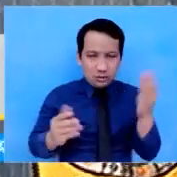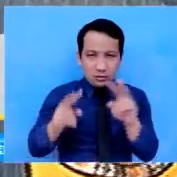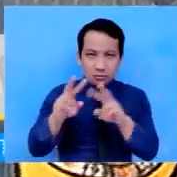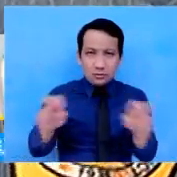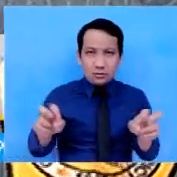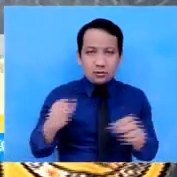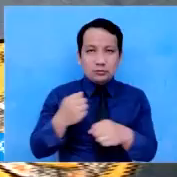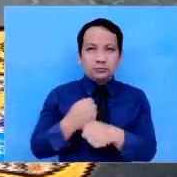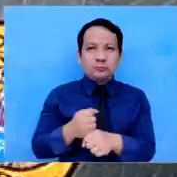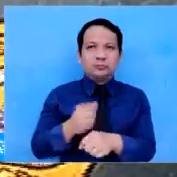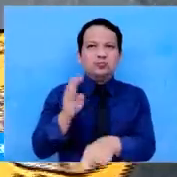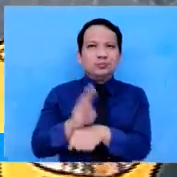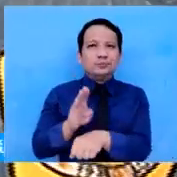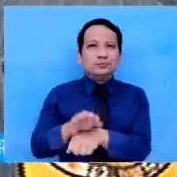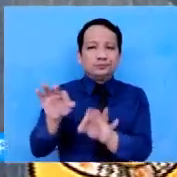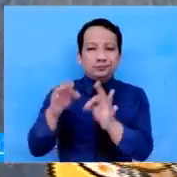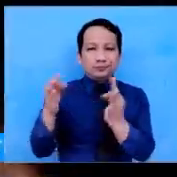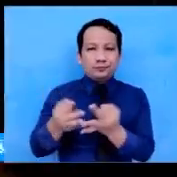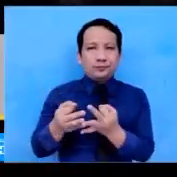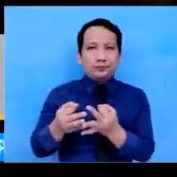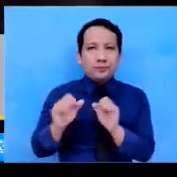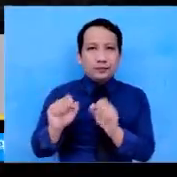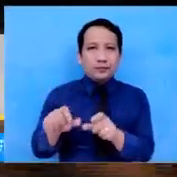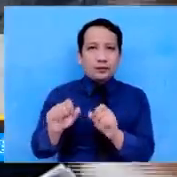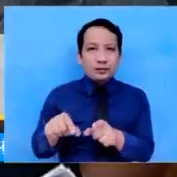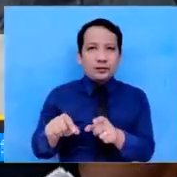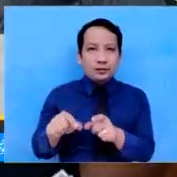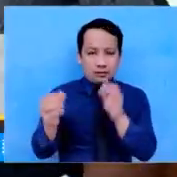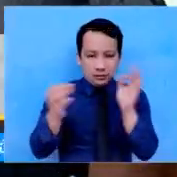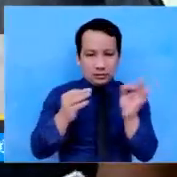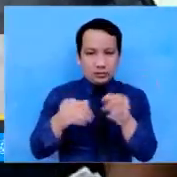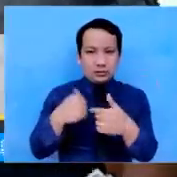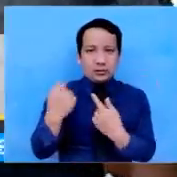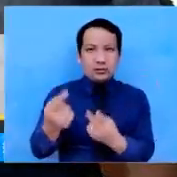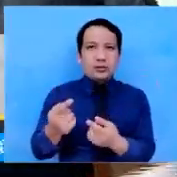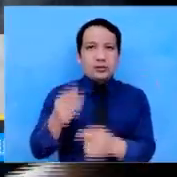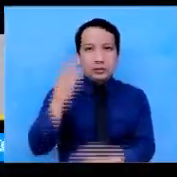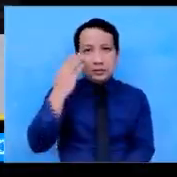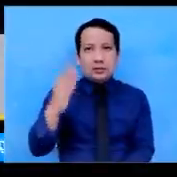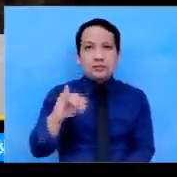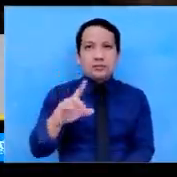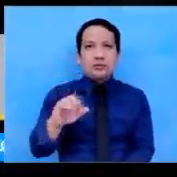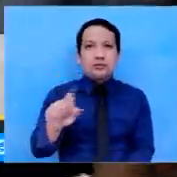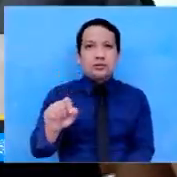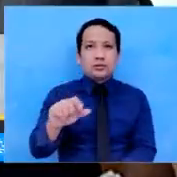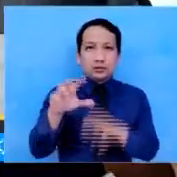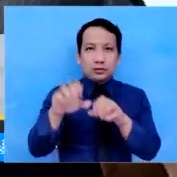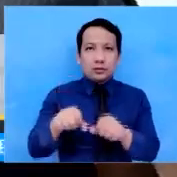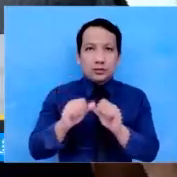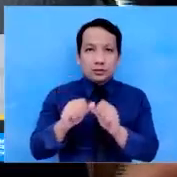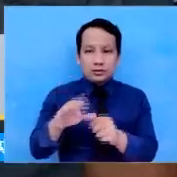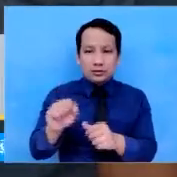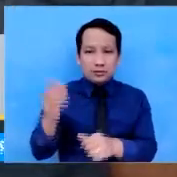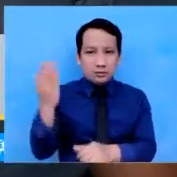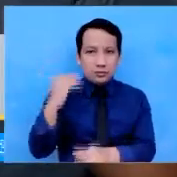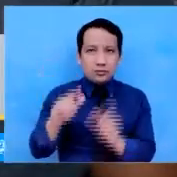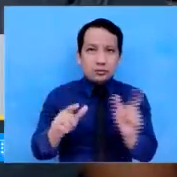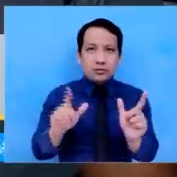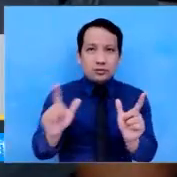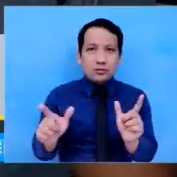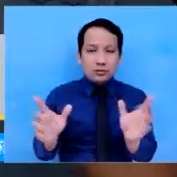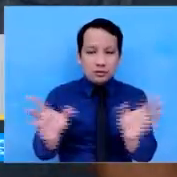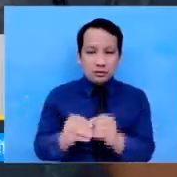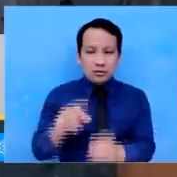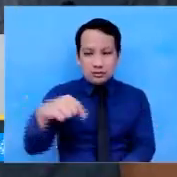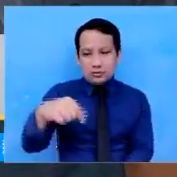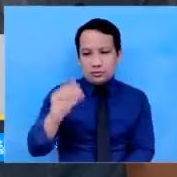ng negosyo ng pamilya ni Alamin ang pagtutulak. Kasalukuyang nakakulong sa bikutan ng ama ni Alamin na nahuli sa drug case noong 2020. Sa Quezon City